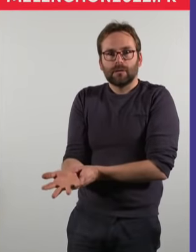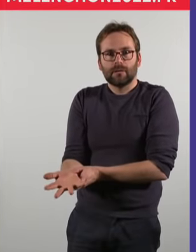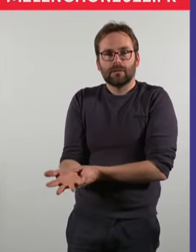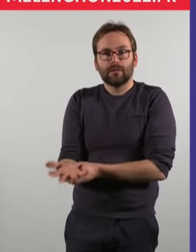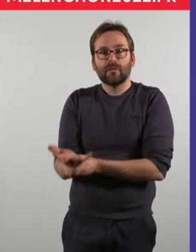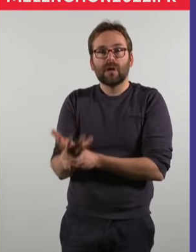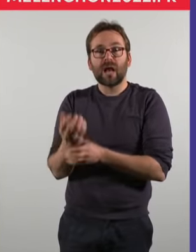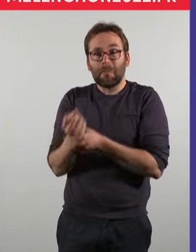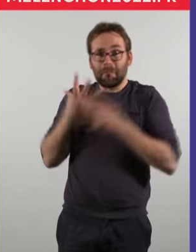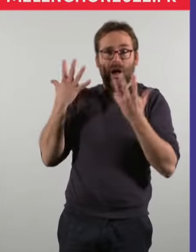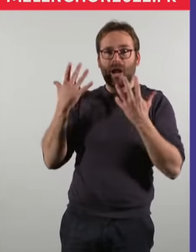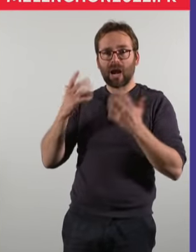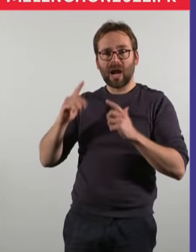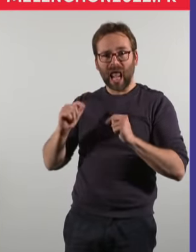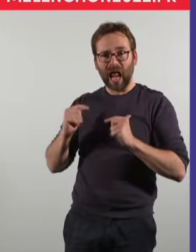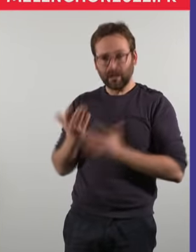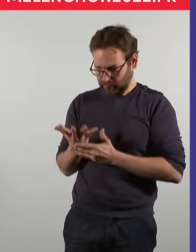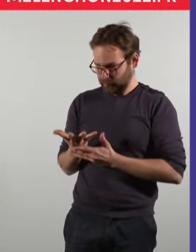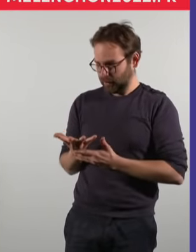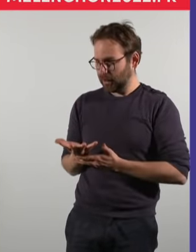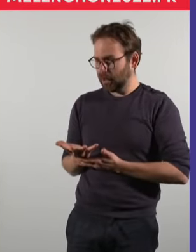Elle a explosé sur moi.